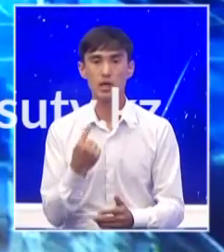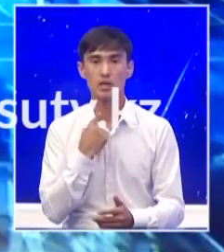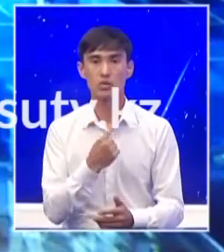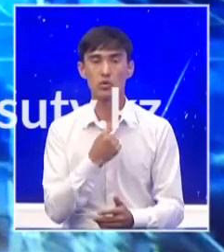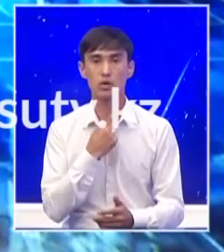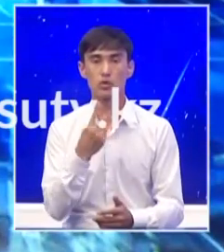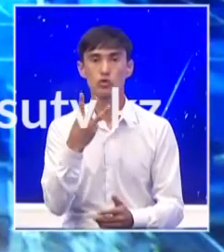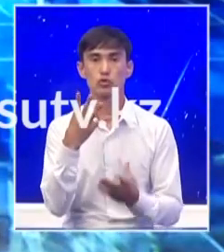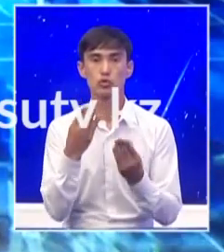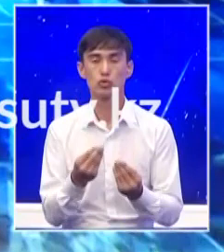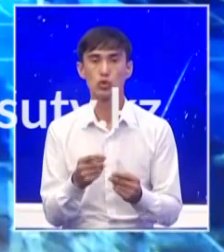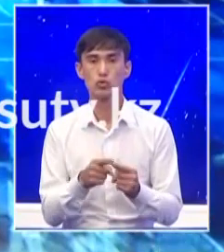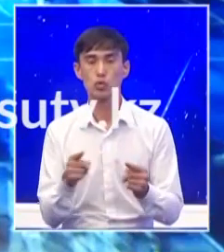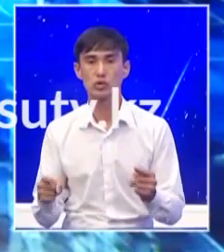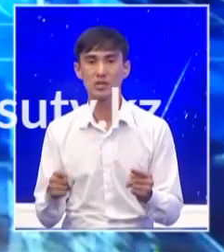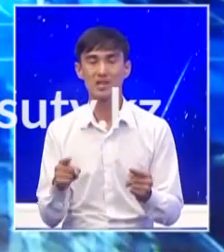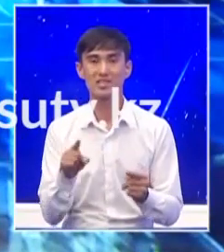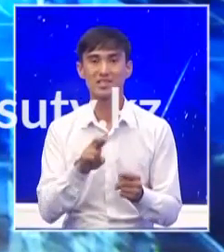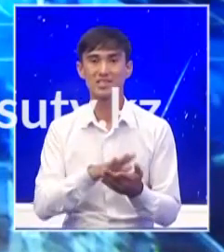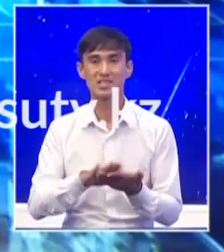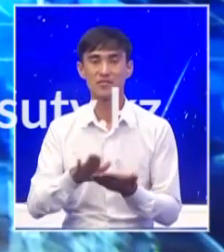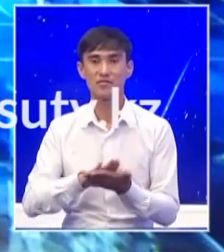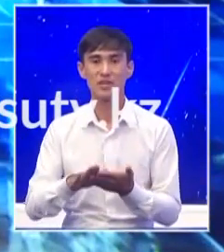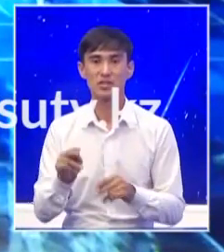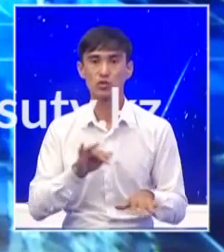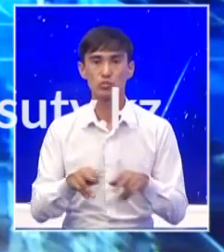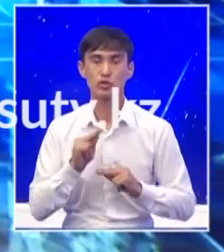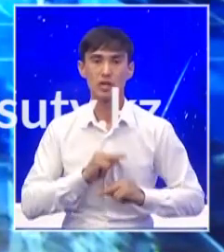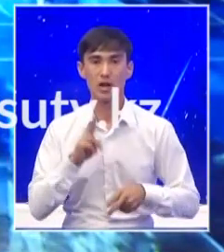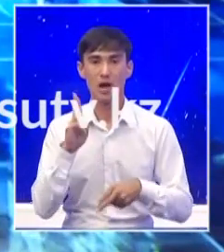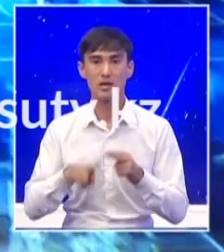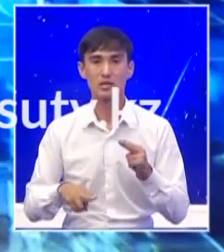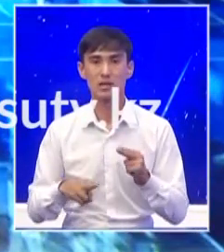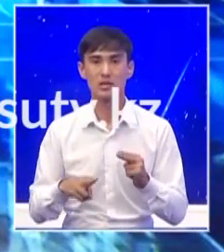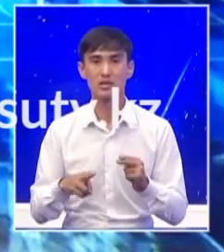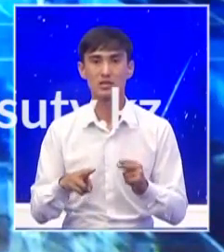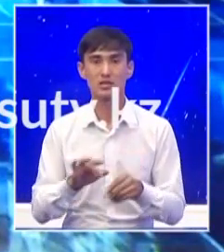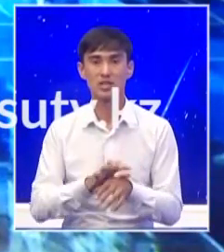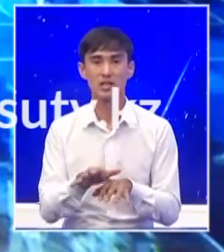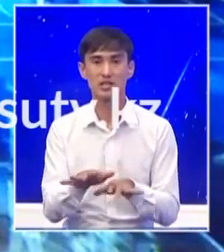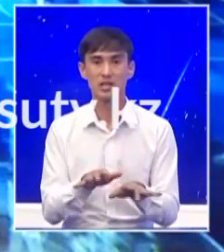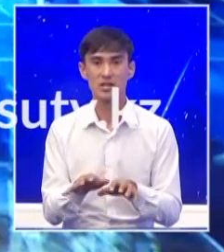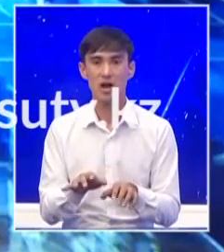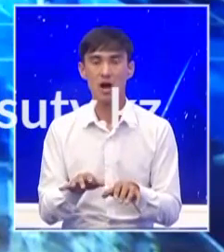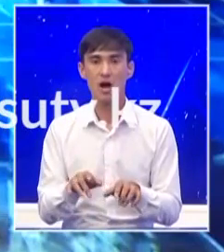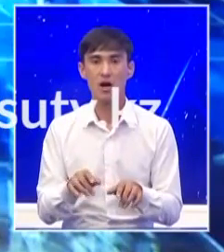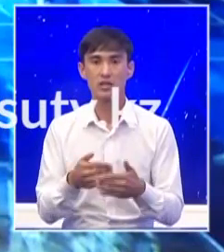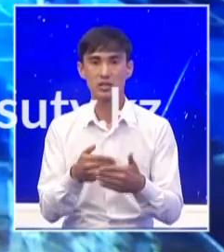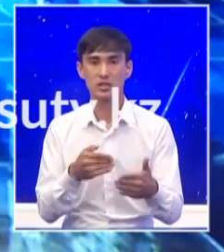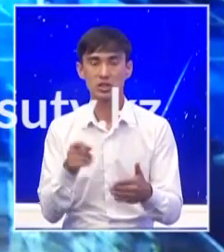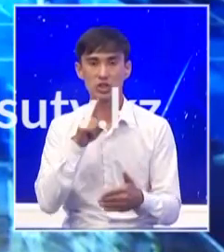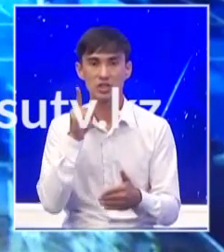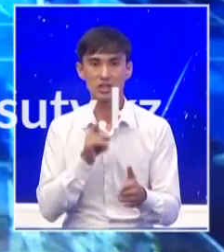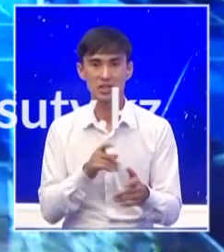Талдықорғанда 3 күнге созылған дезинфекциялық жұмыстардың алғашқы кезеңі аяқталды. Зиянкестердің алдын алу үшін қаланың жасыл желектерін